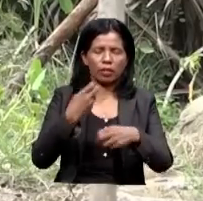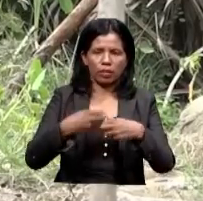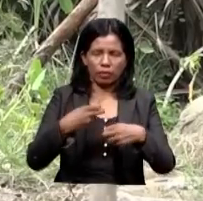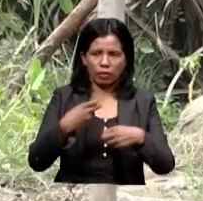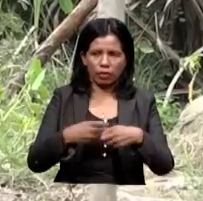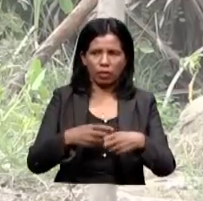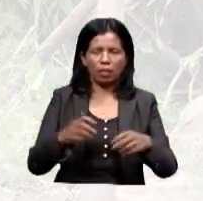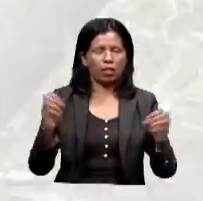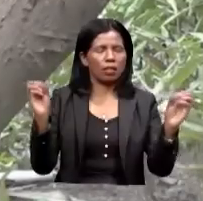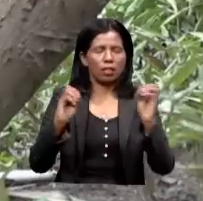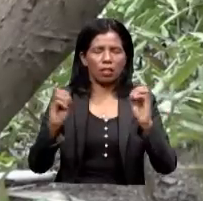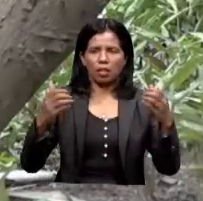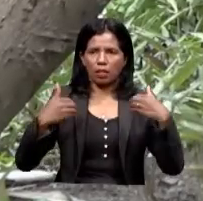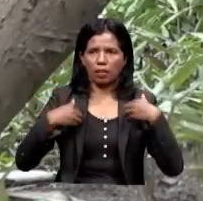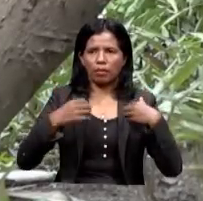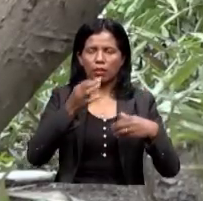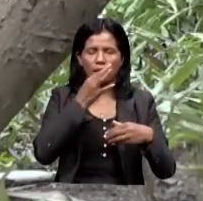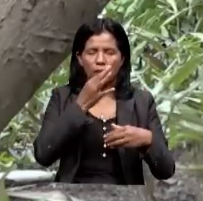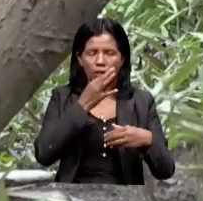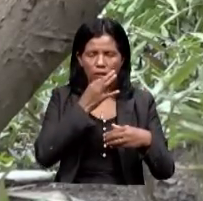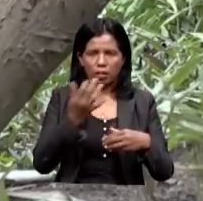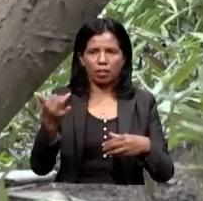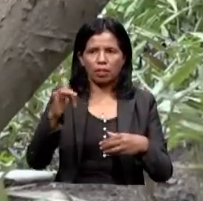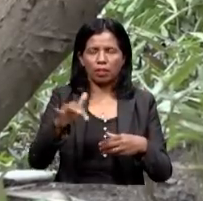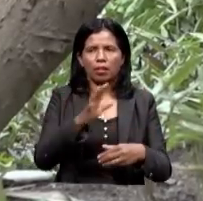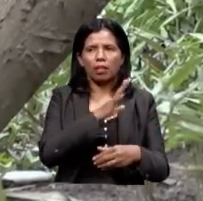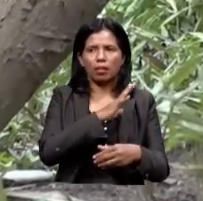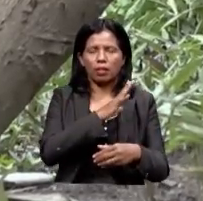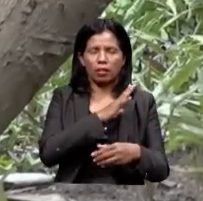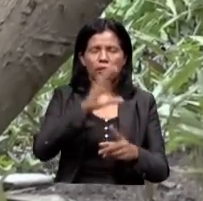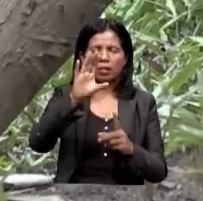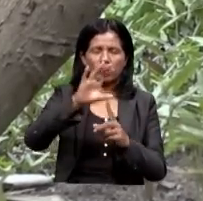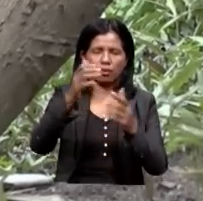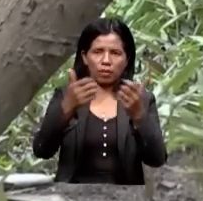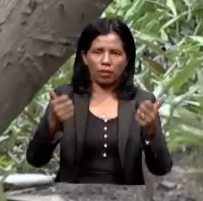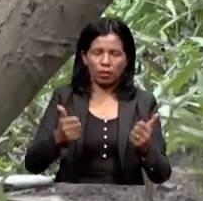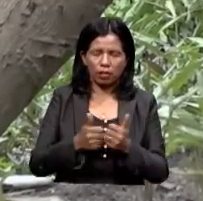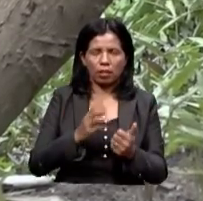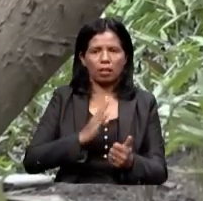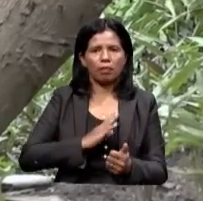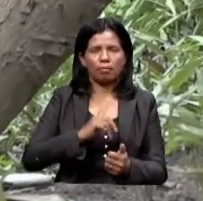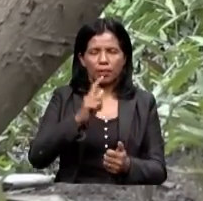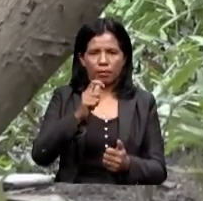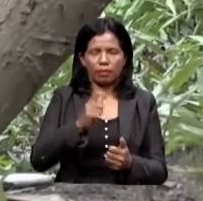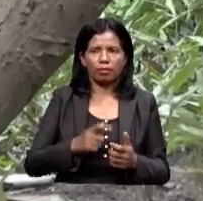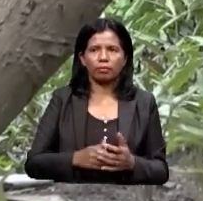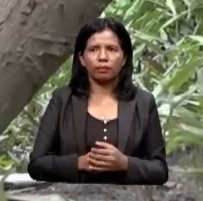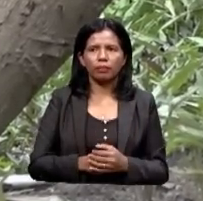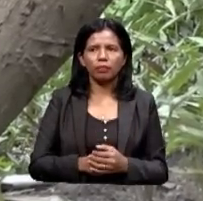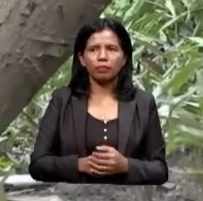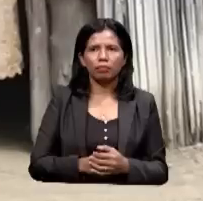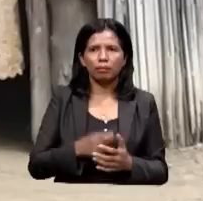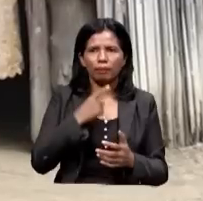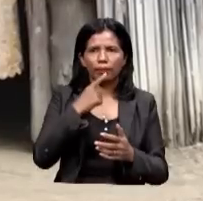hanesan la iha ayhang atu konsumu depende deit ba chef aldea betotasi. Sorti dia kitu alu